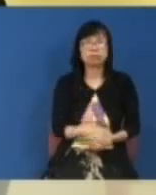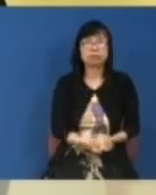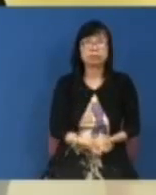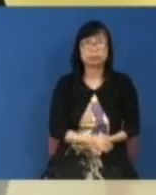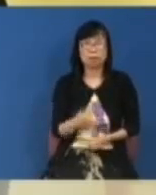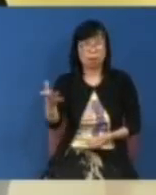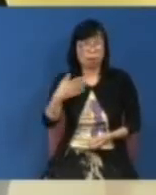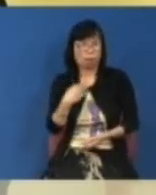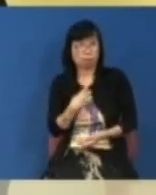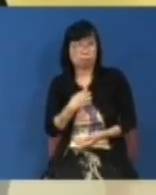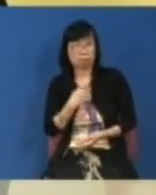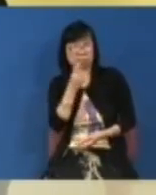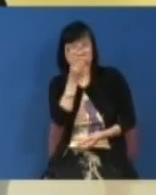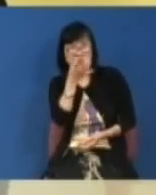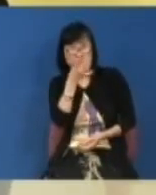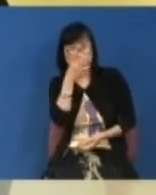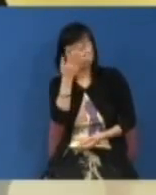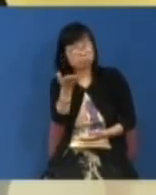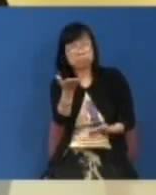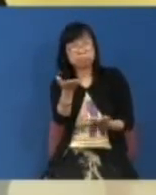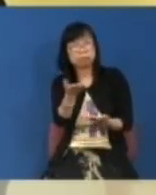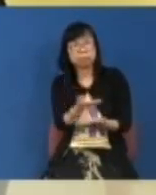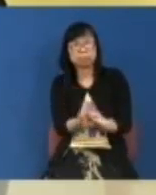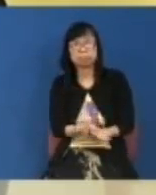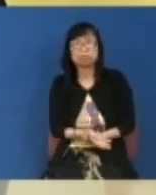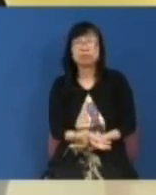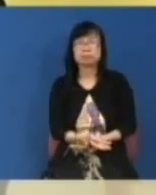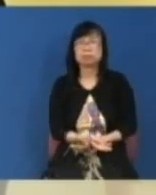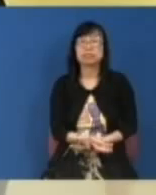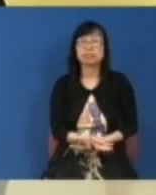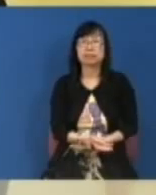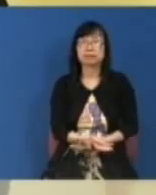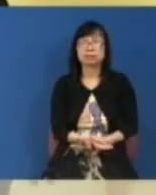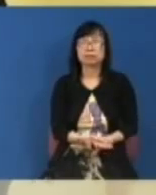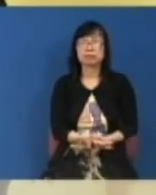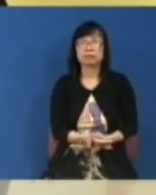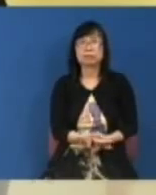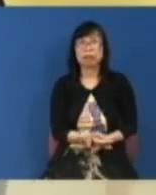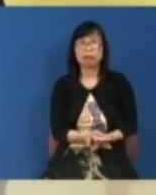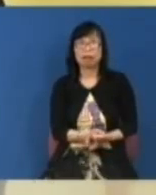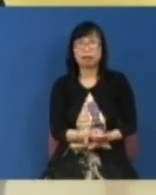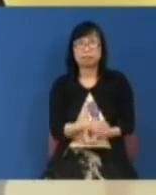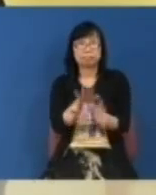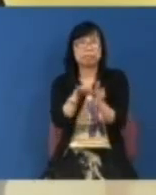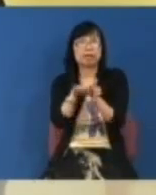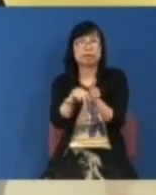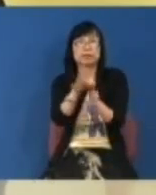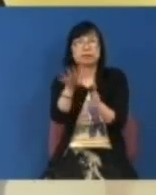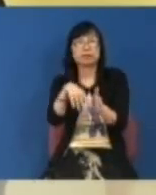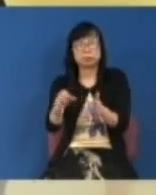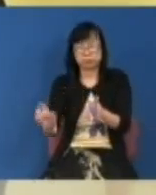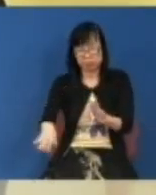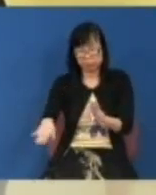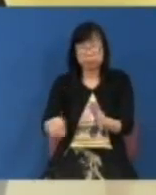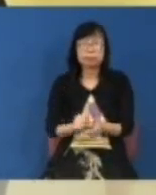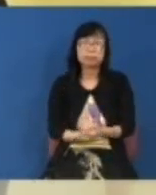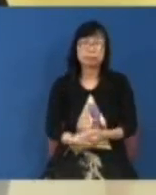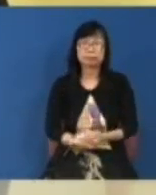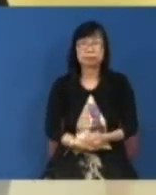始覺得好像馬岳，以前也有兩個聽，說什麼的在這裡？你騙誰的小孩子在這裡？是